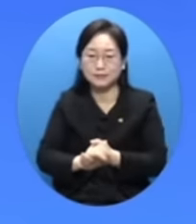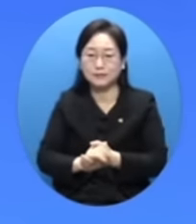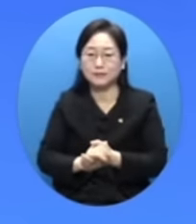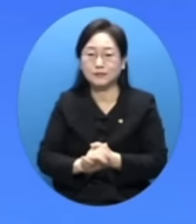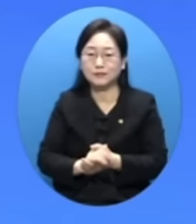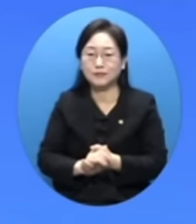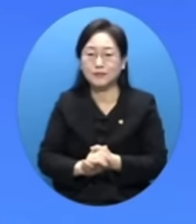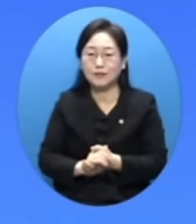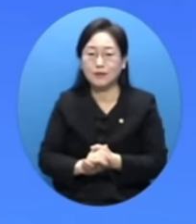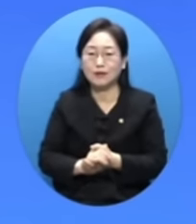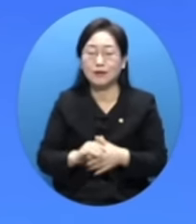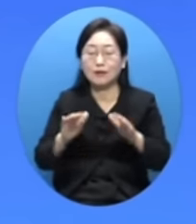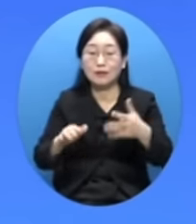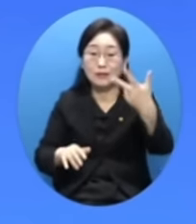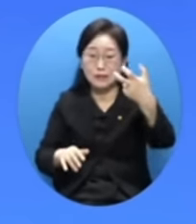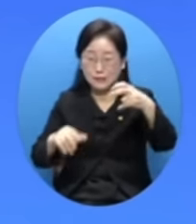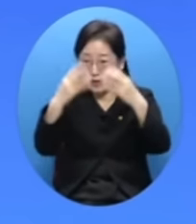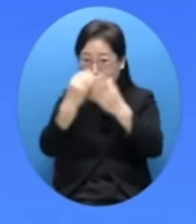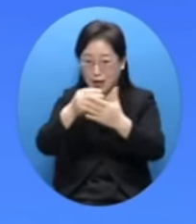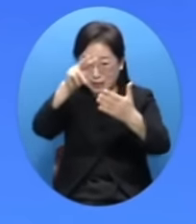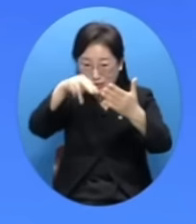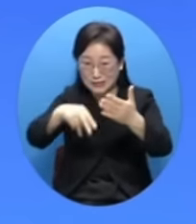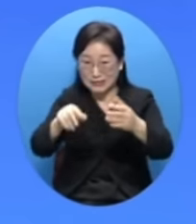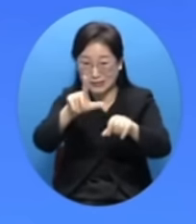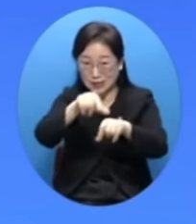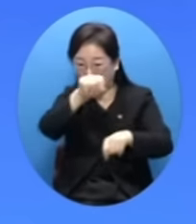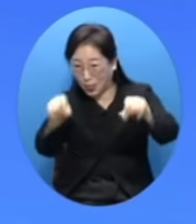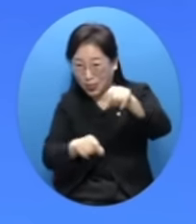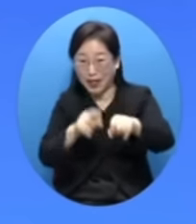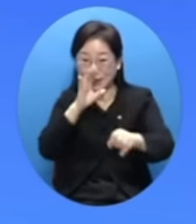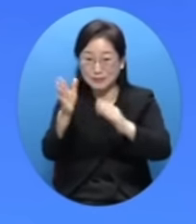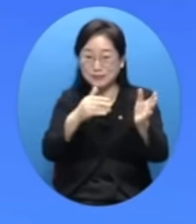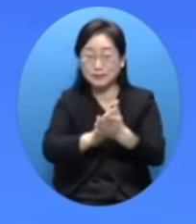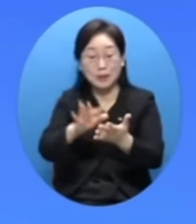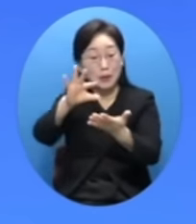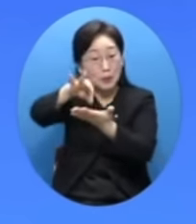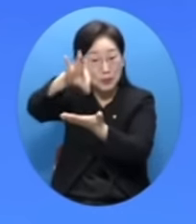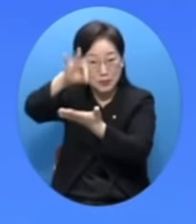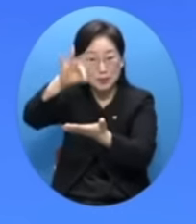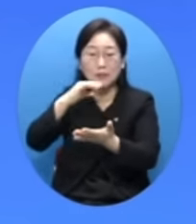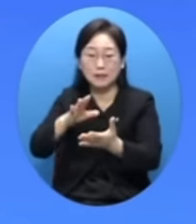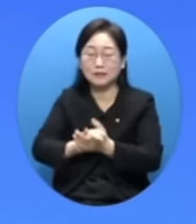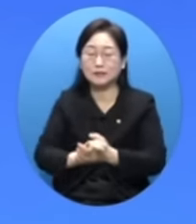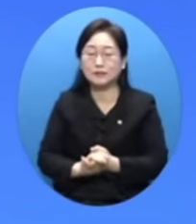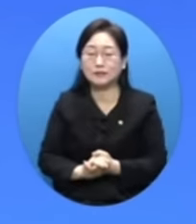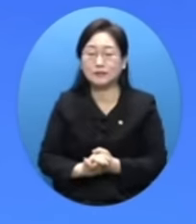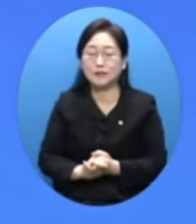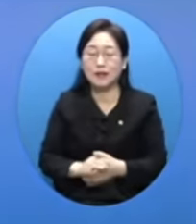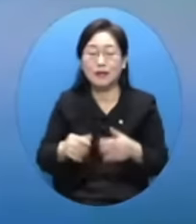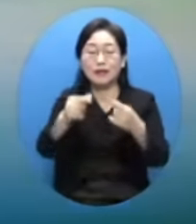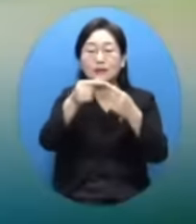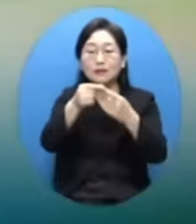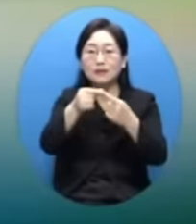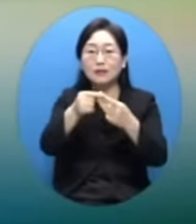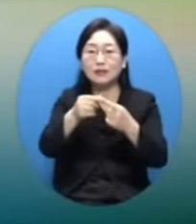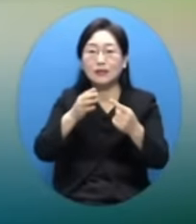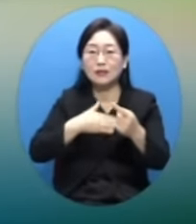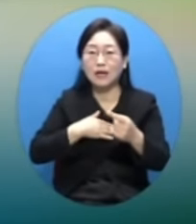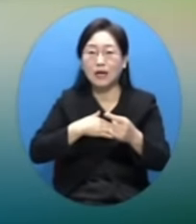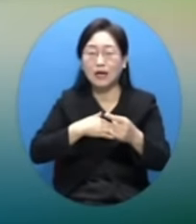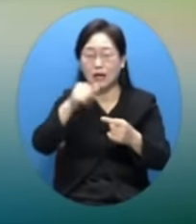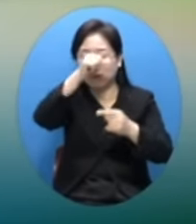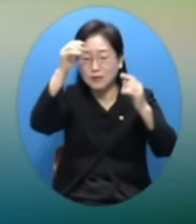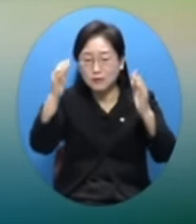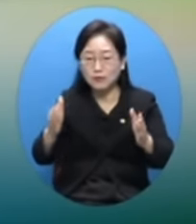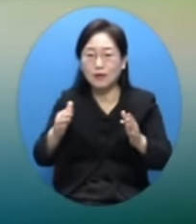점검했습니다 7까지 다 읽으려고 하니까 너무 시간이 많이 걸려서 제가 몇 부분만 읽겠습니다 첫 번째 나는 전